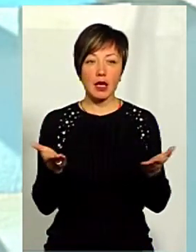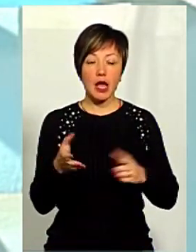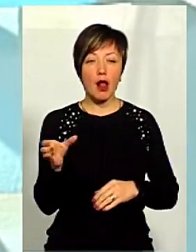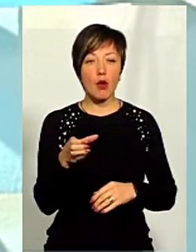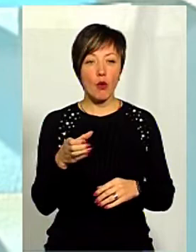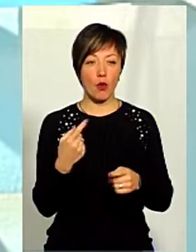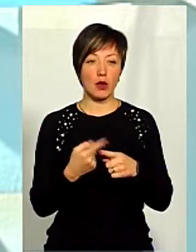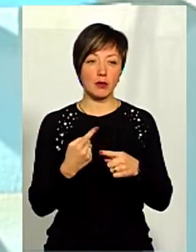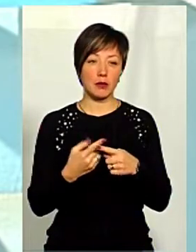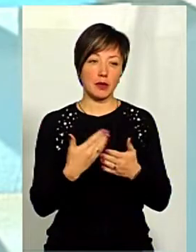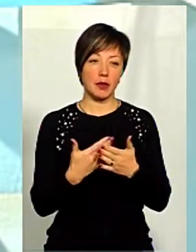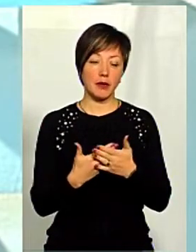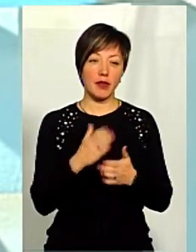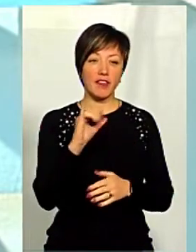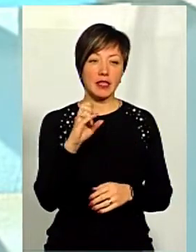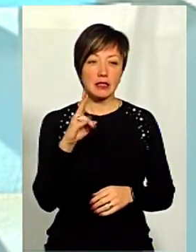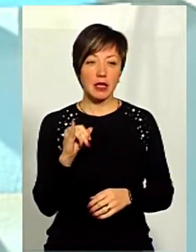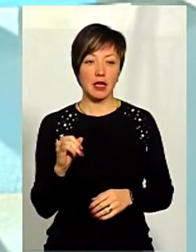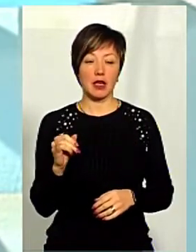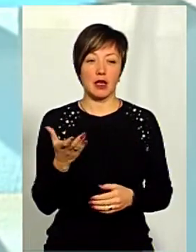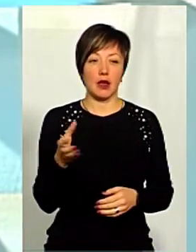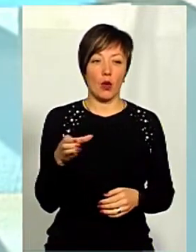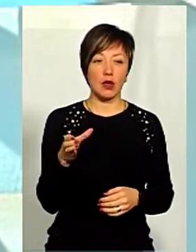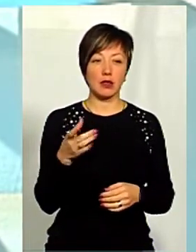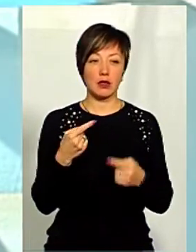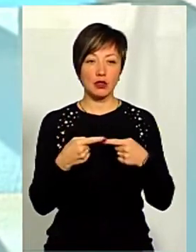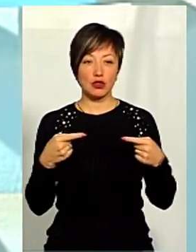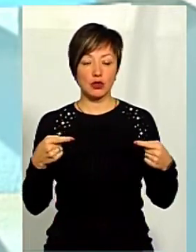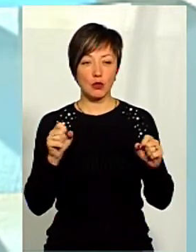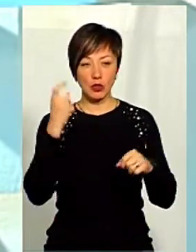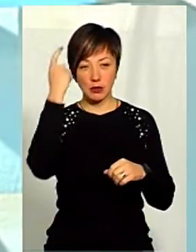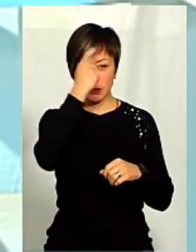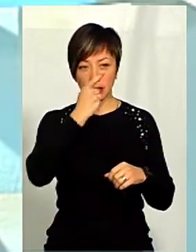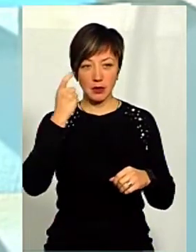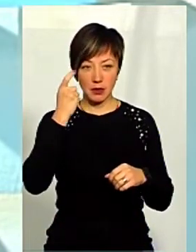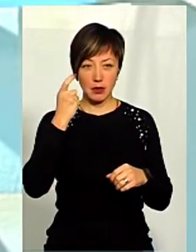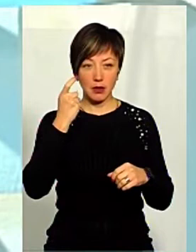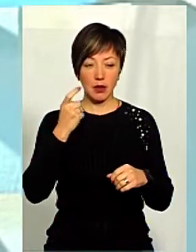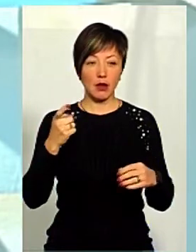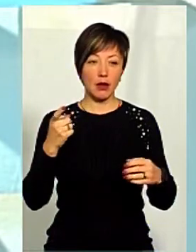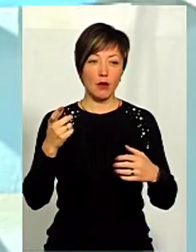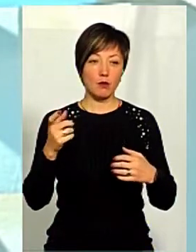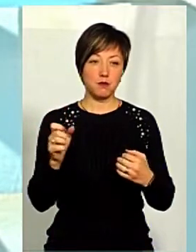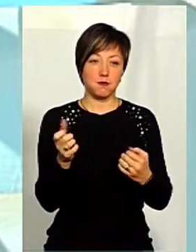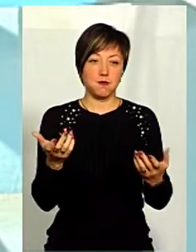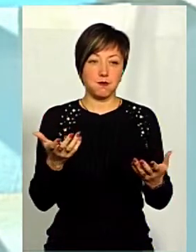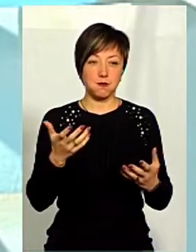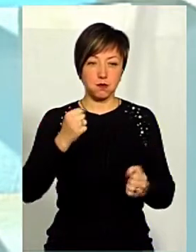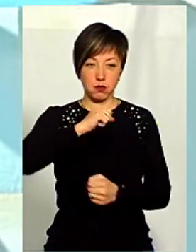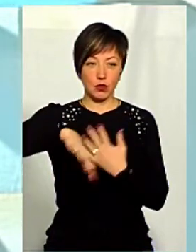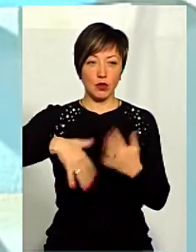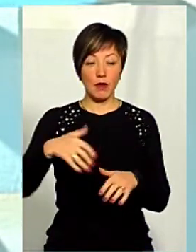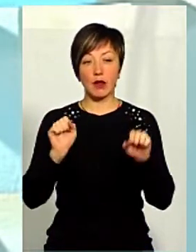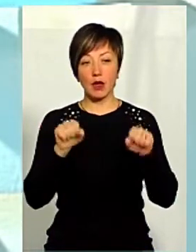алкоголь в вигляді віскі, горілки чи чогось іншого, коли ви можете сп'яніти і піти десь там бушувати, а можете